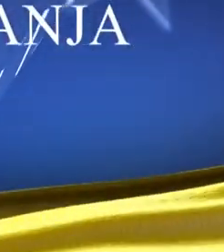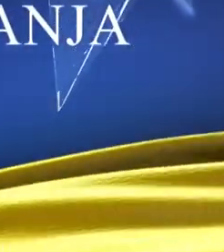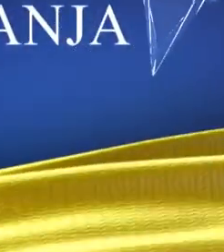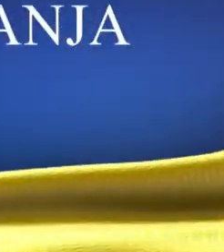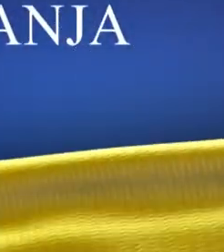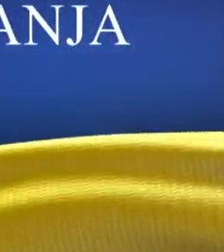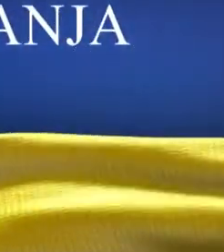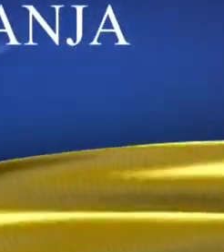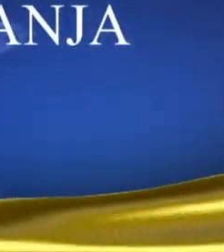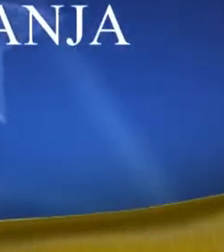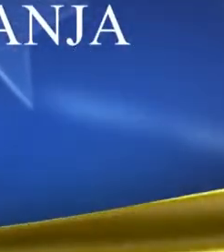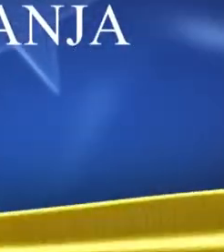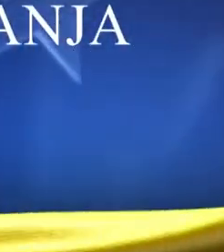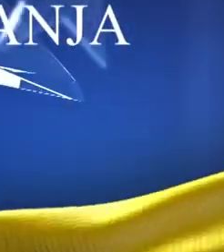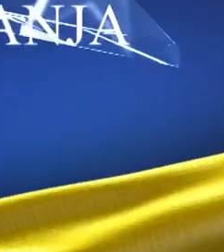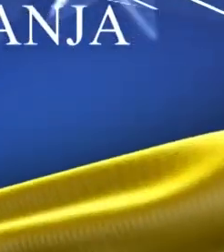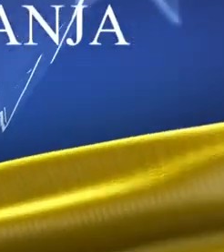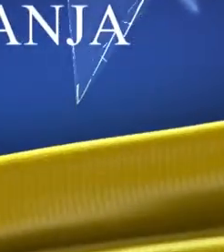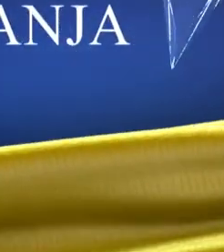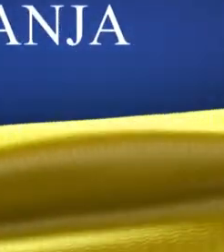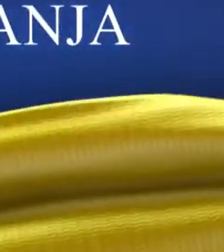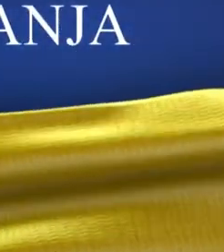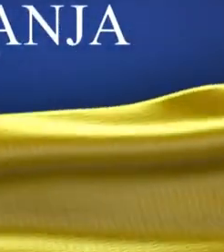2024. Neposredna obraćanja.